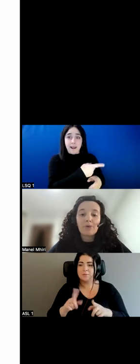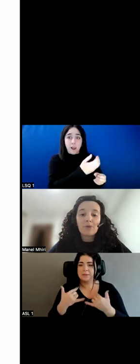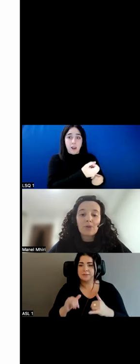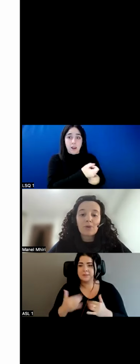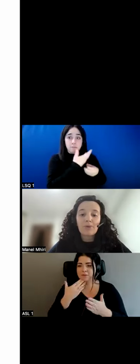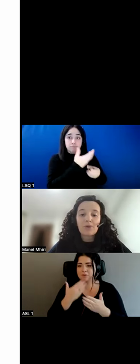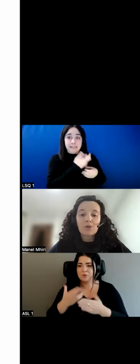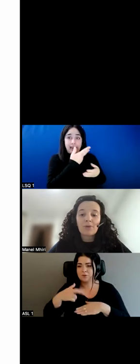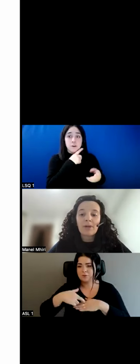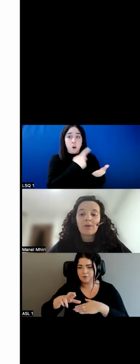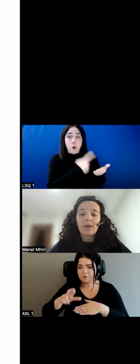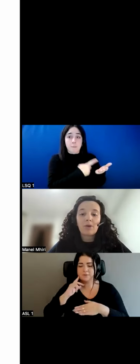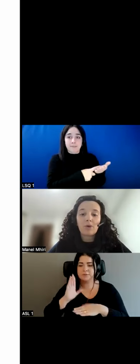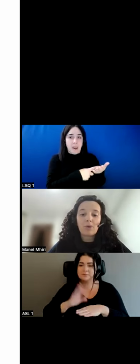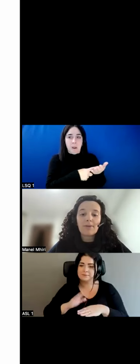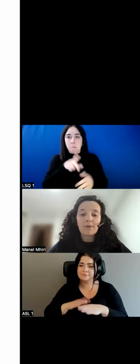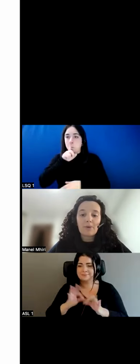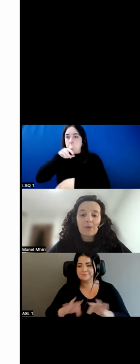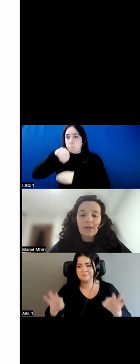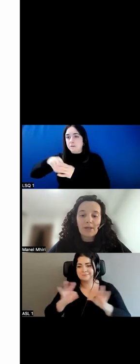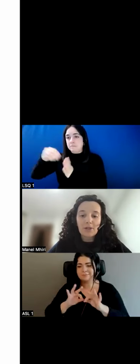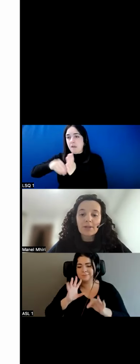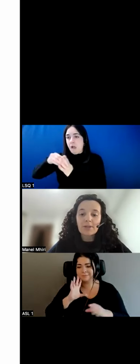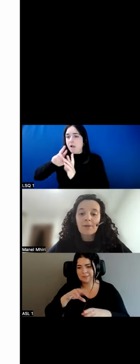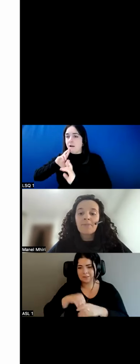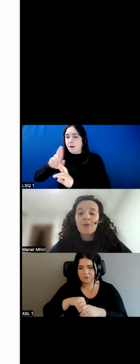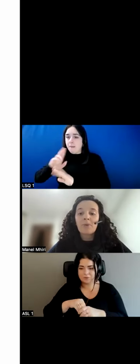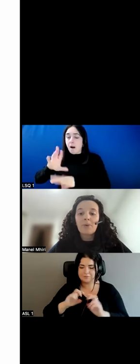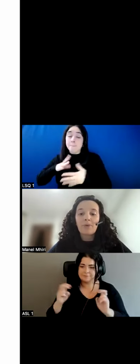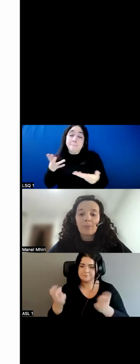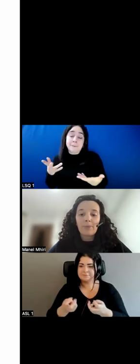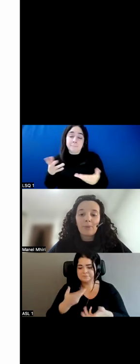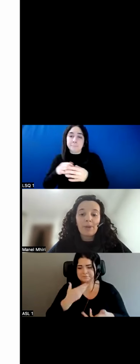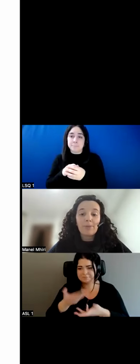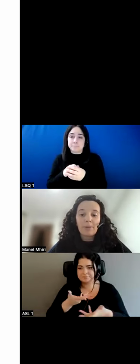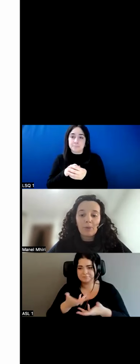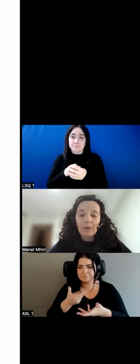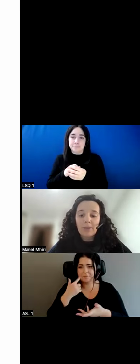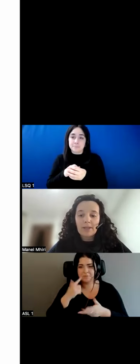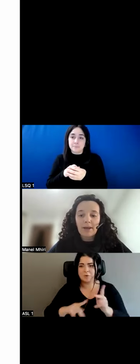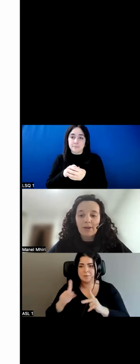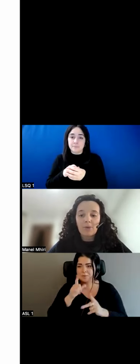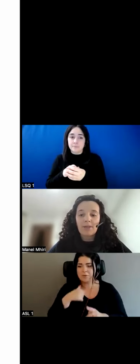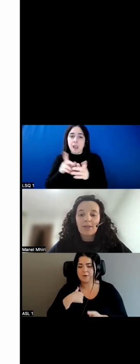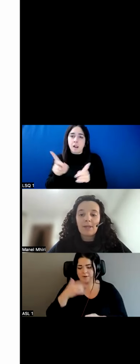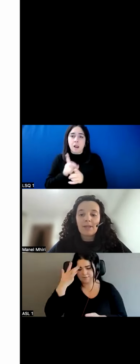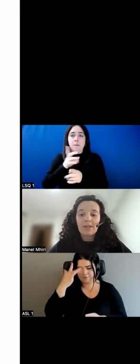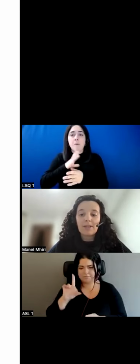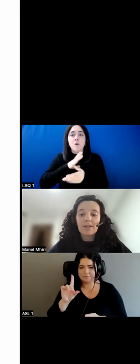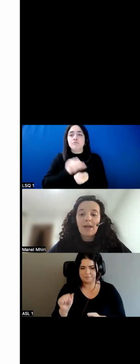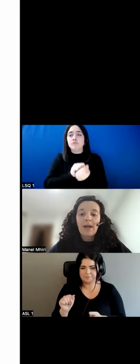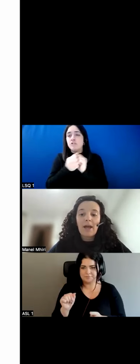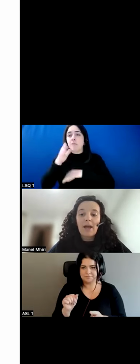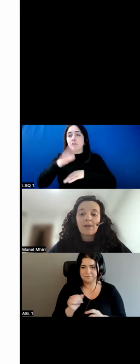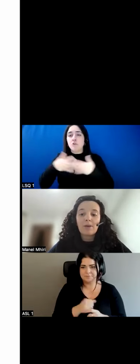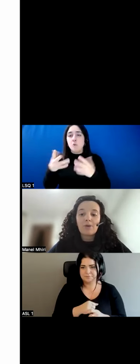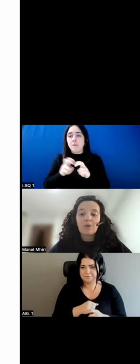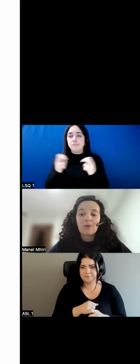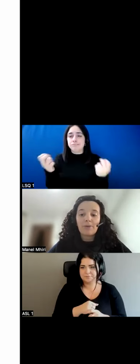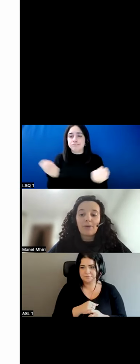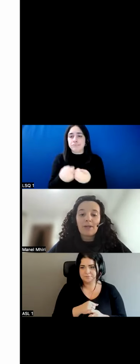il y a quand même une référence à s'assurer que les consultations soient inclusives avec des